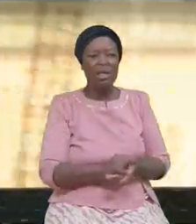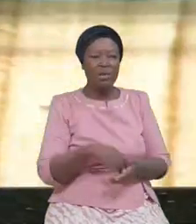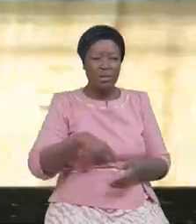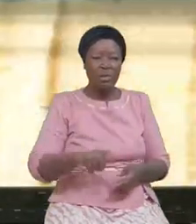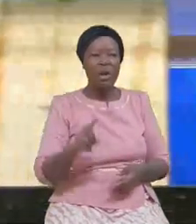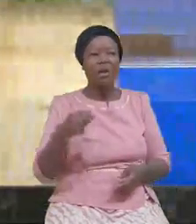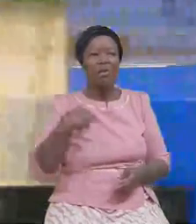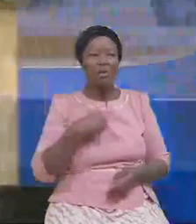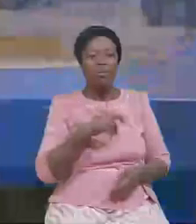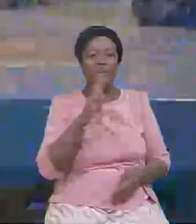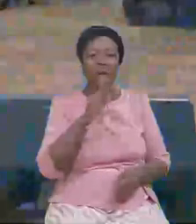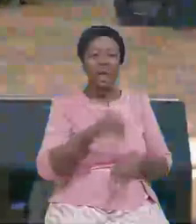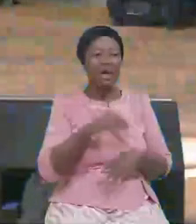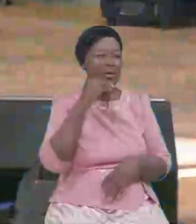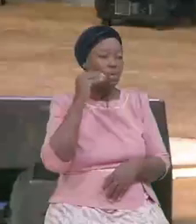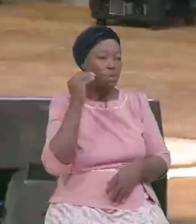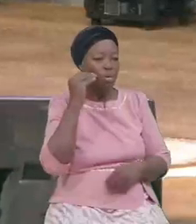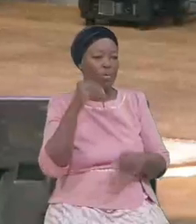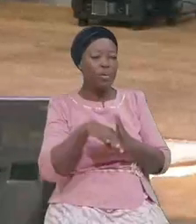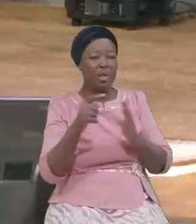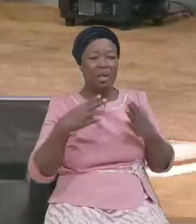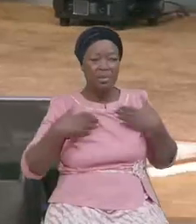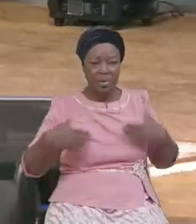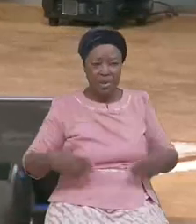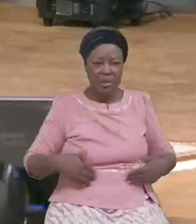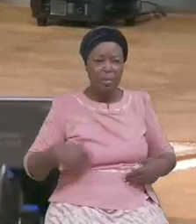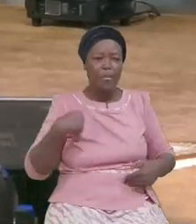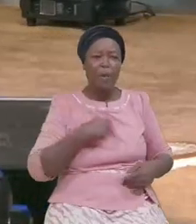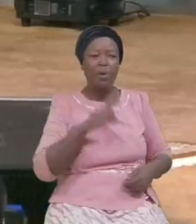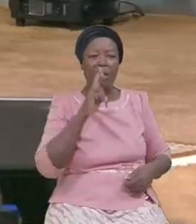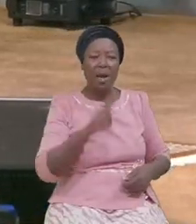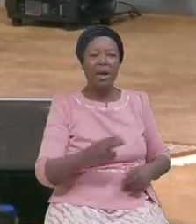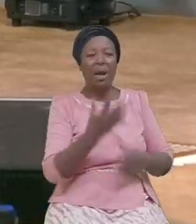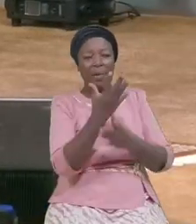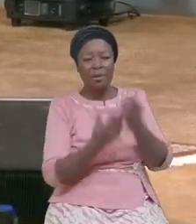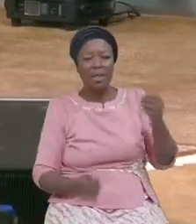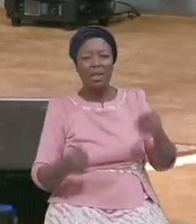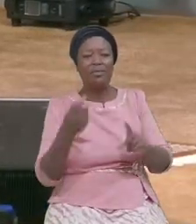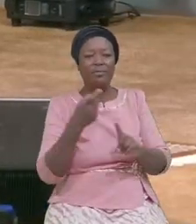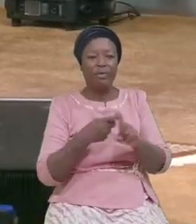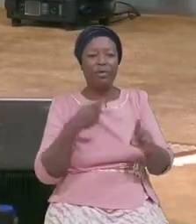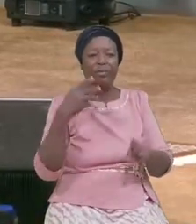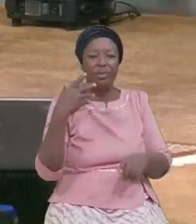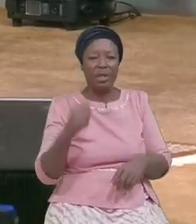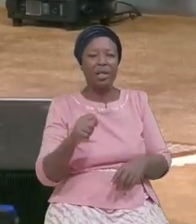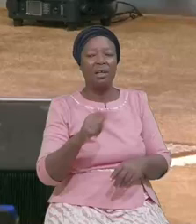ce corps à la maison, nous demeurons loin du Seigneur.